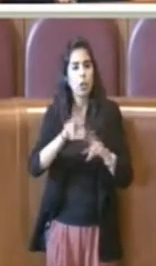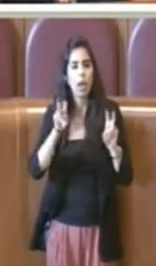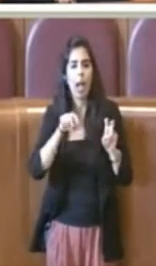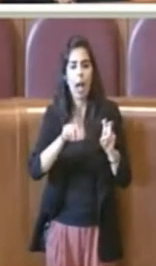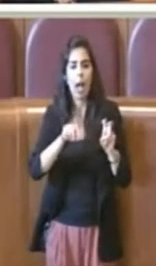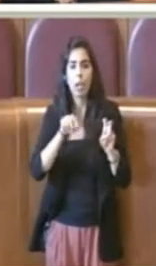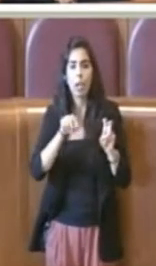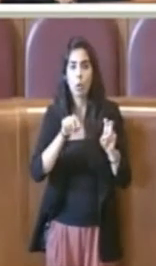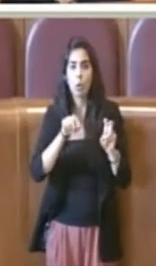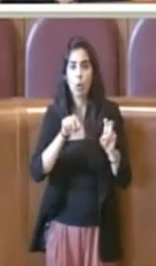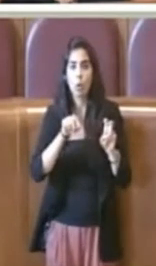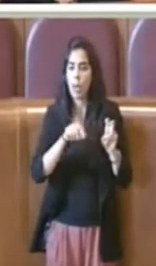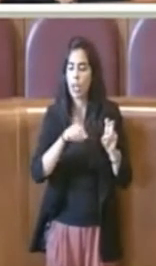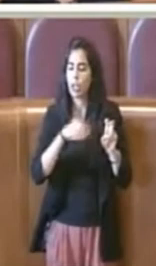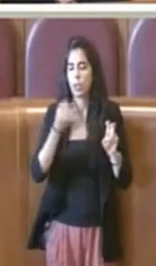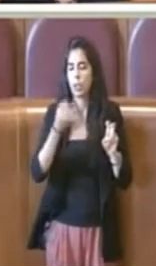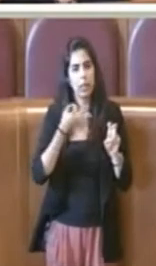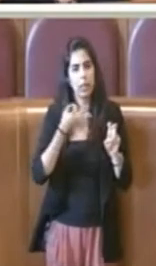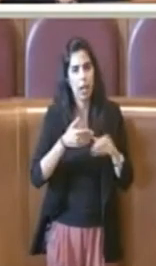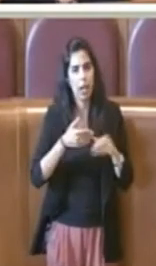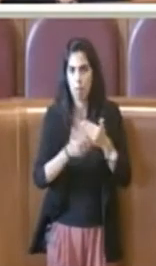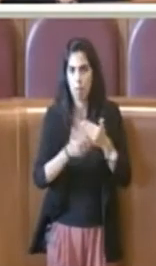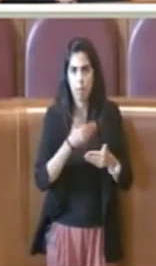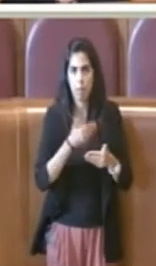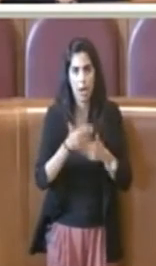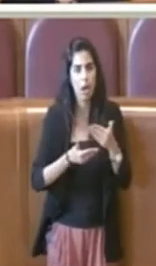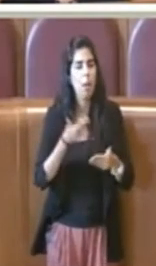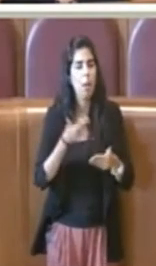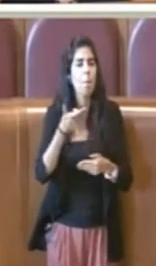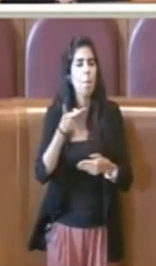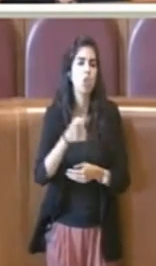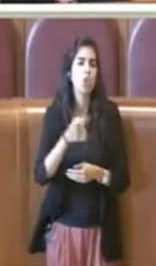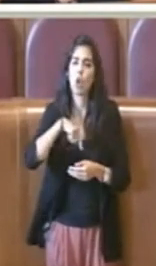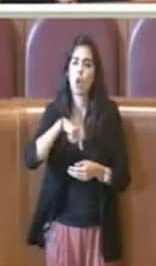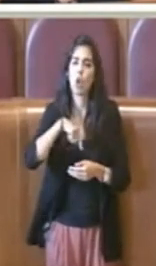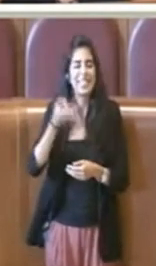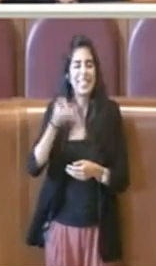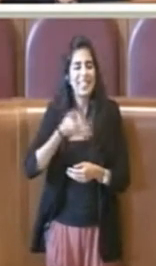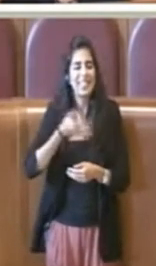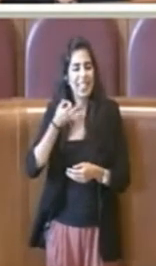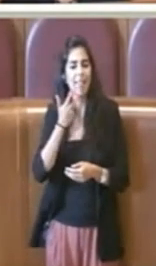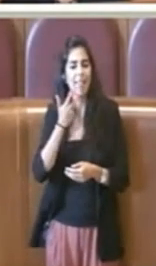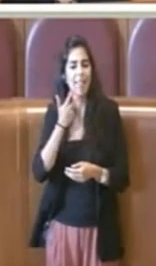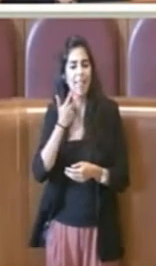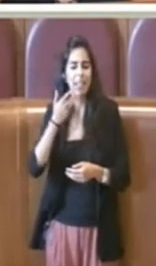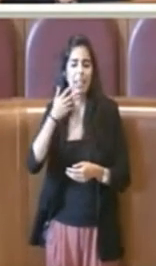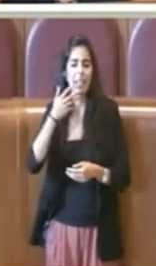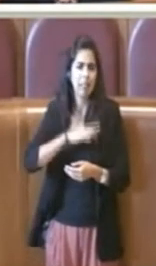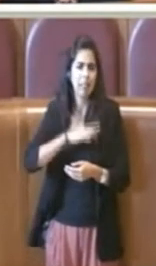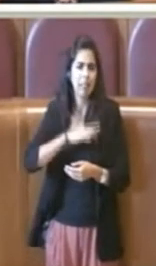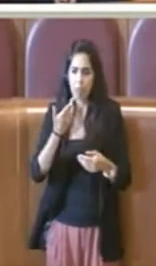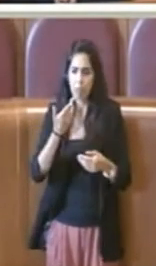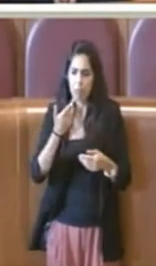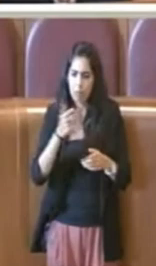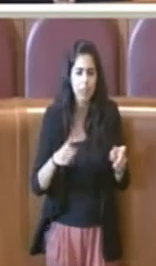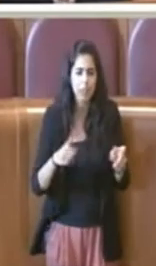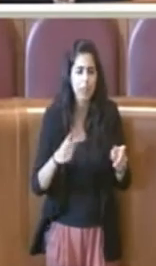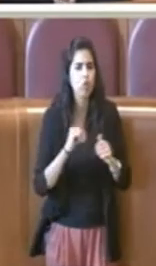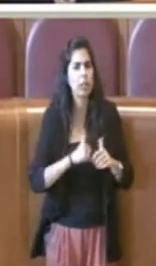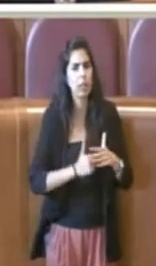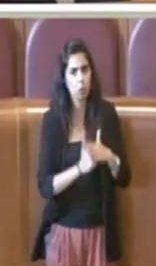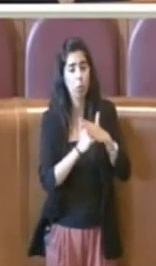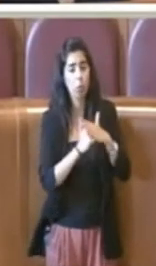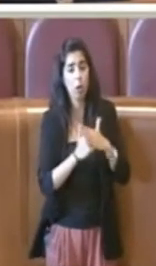non verrà meno perché è interesse nostro andare incontro alle esigenze dei cittadini, ancor più in